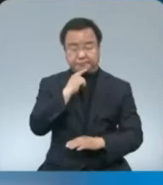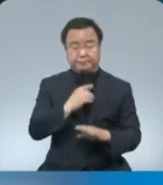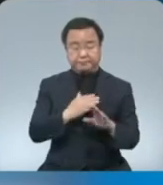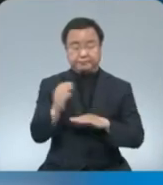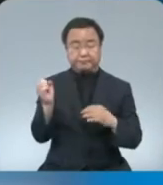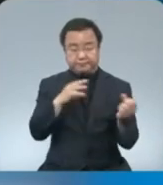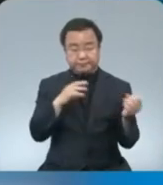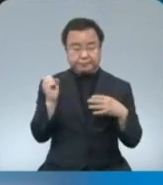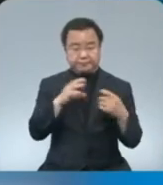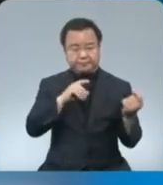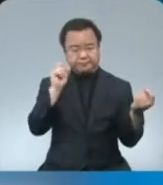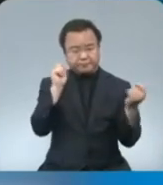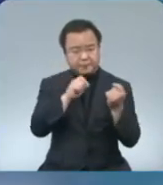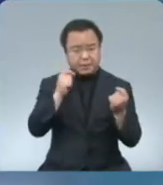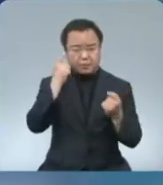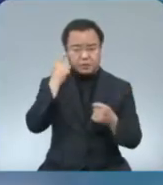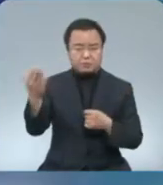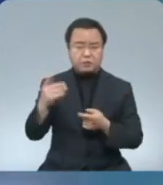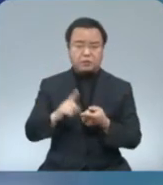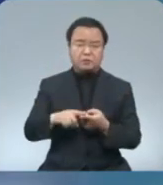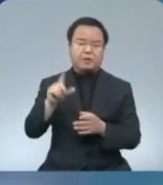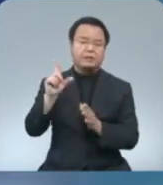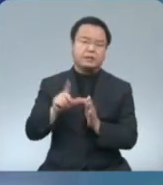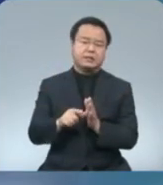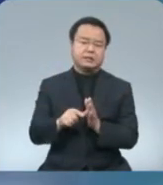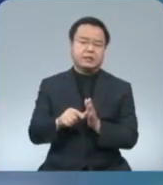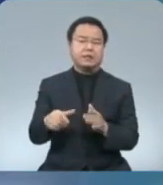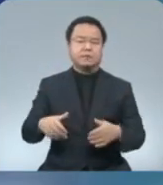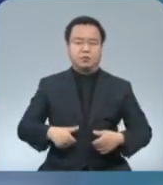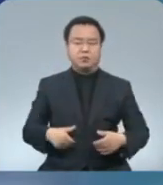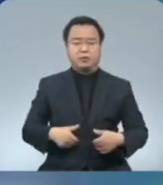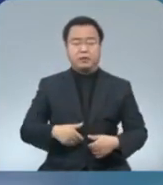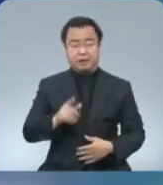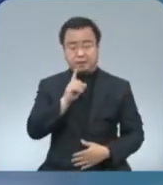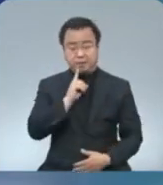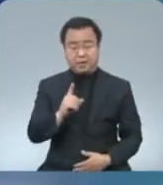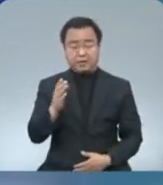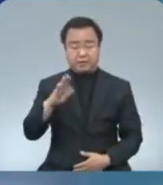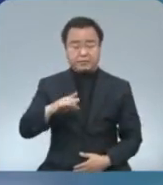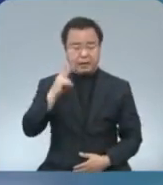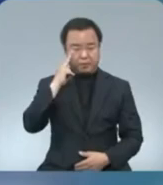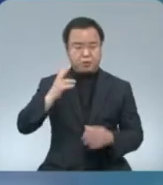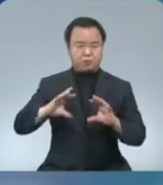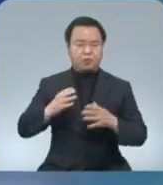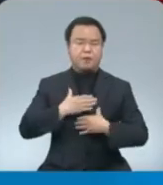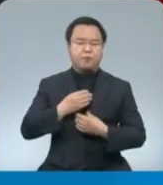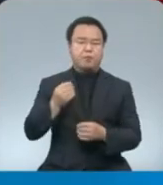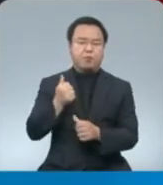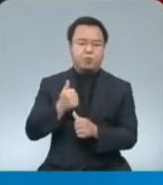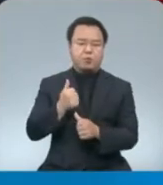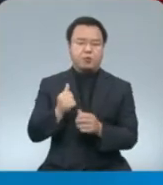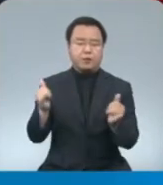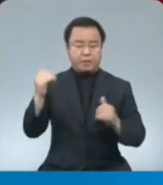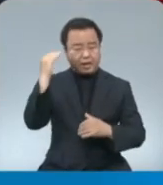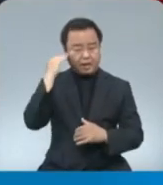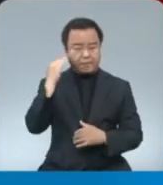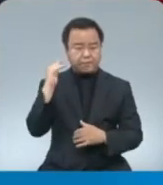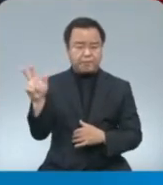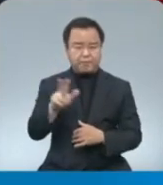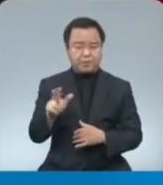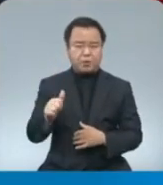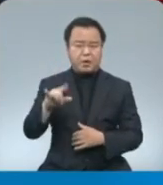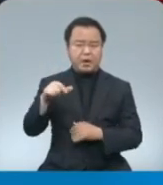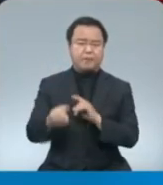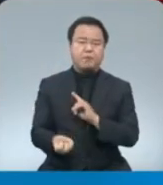мы хотим восстановить структуру в которой меж корейские отношения и отношения сша и кндр